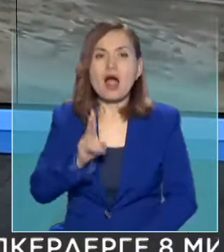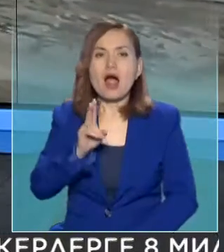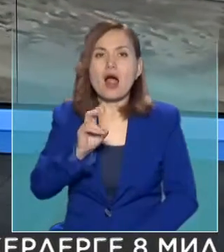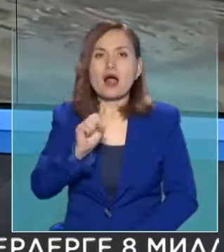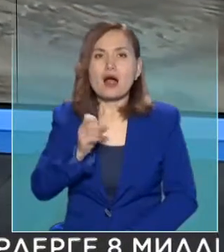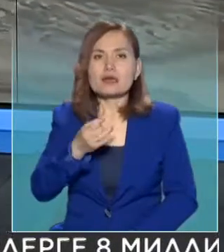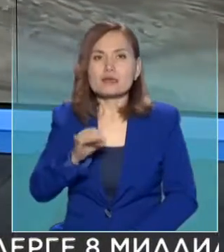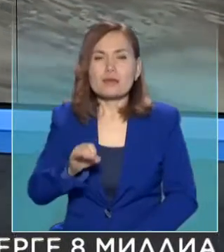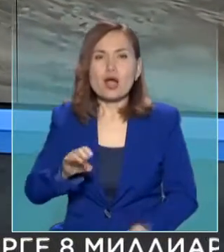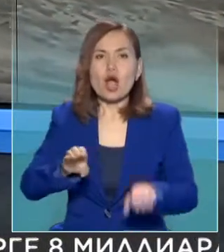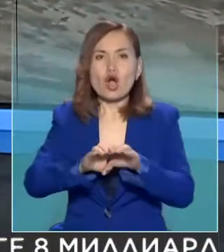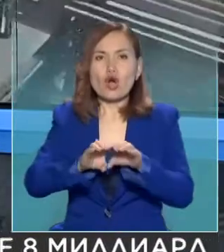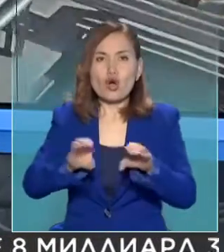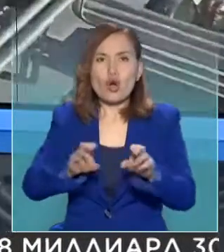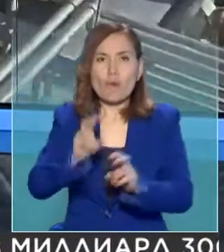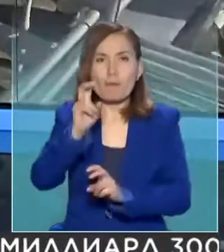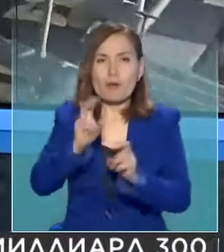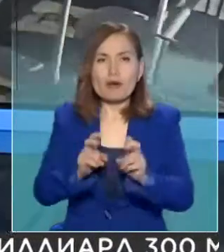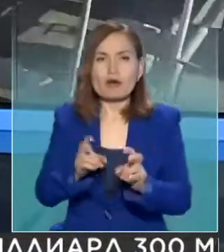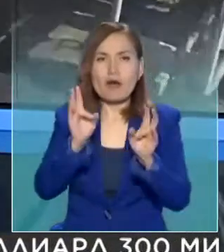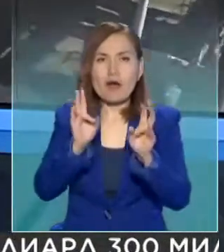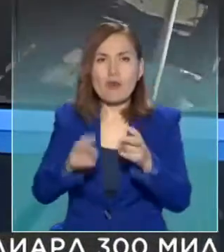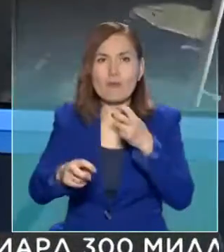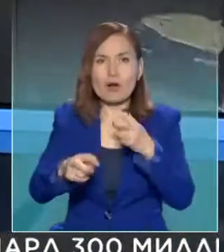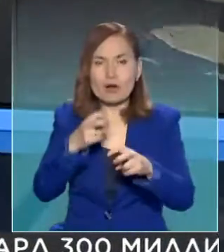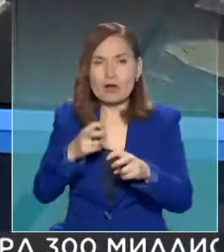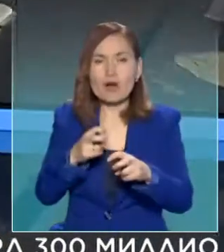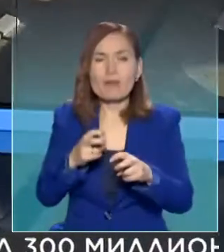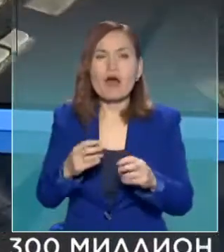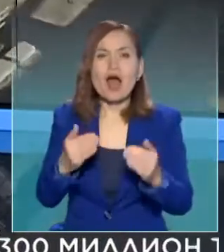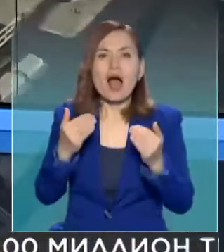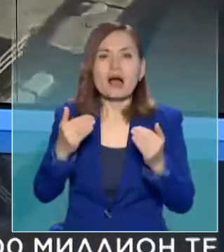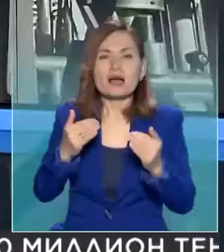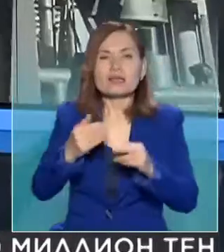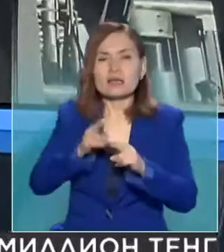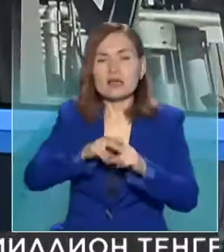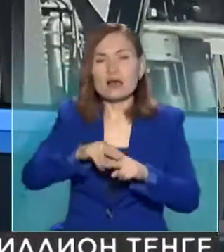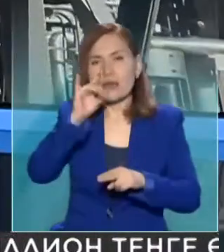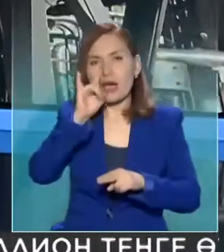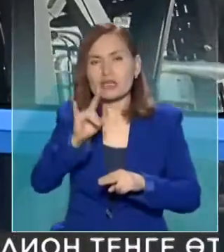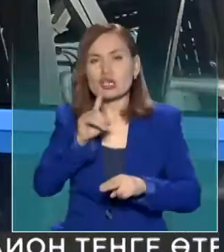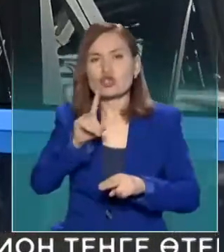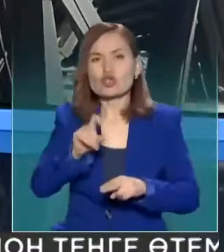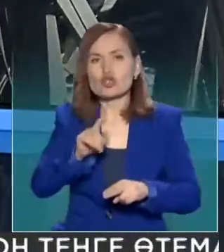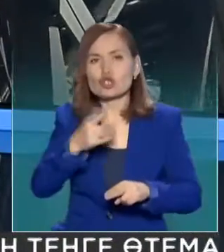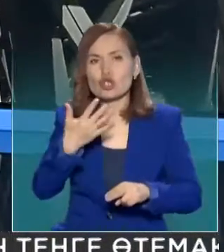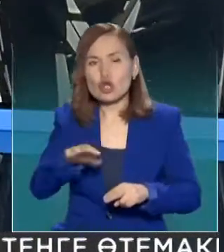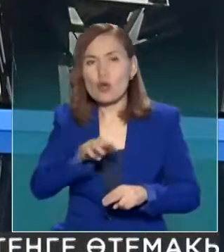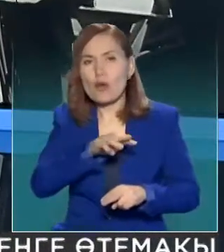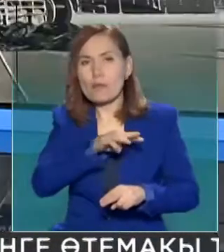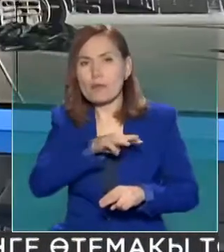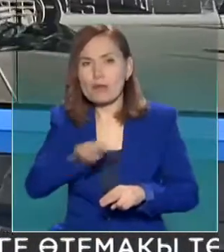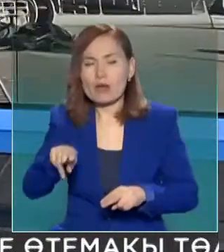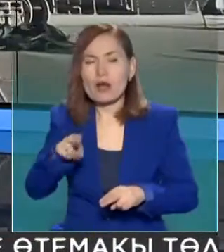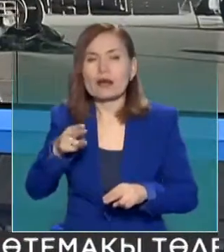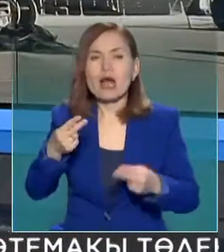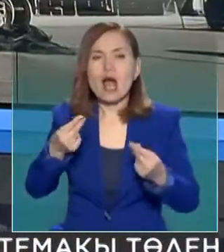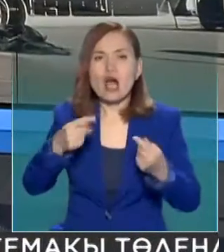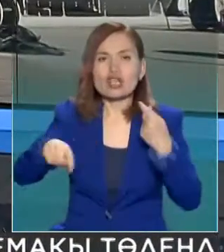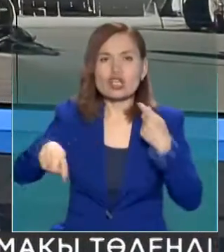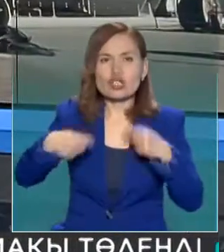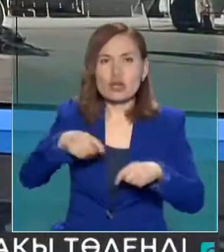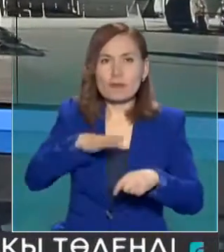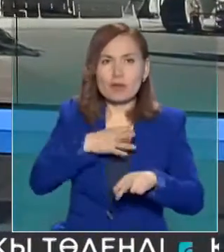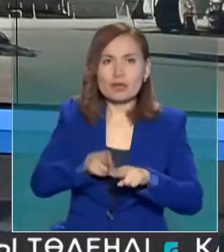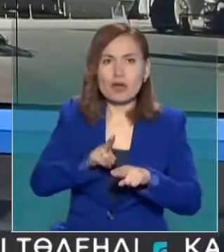Каспий құбыр консорциумындағы апаттан қазірдің өзінде елімізге 100-150 миллиард теңге шығын келген. Бұл туралы премьер-министрдің орынбасары қаржы